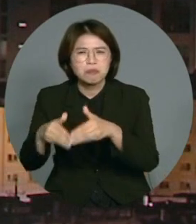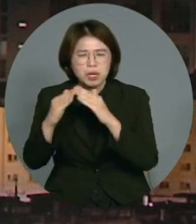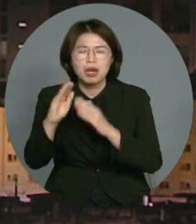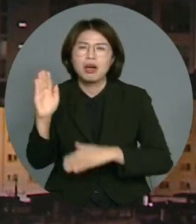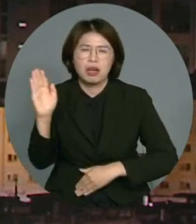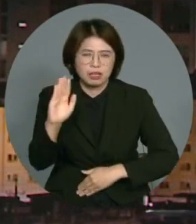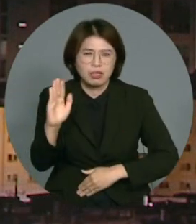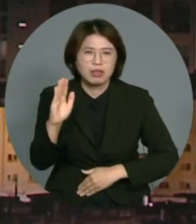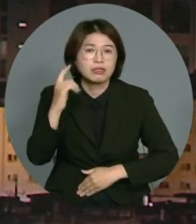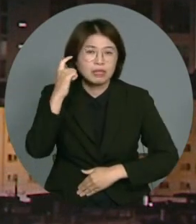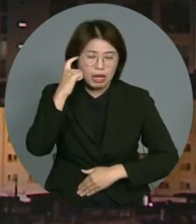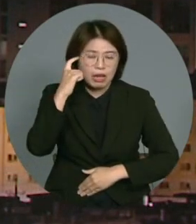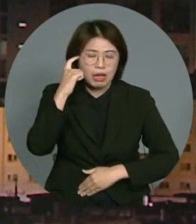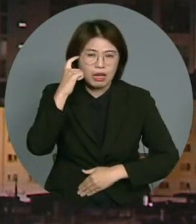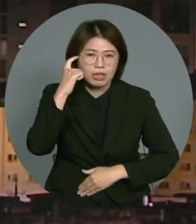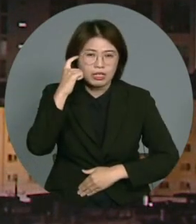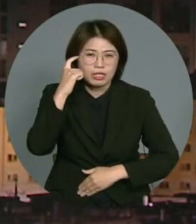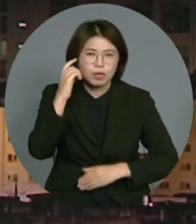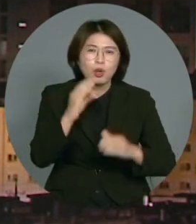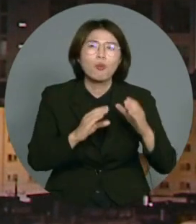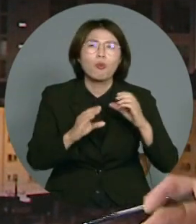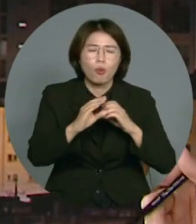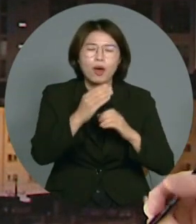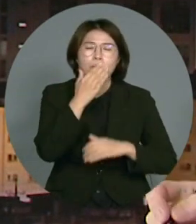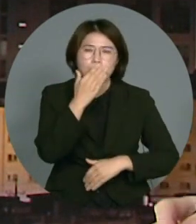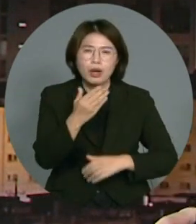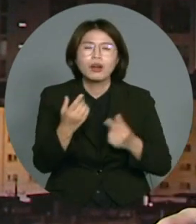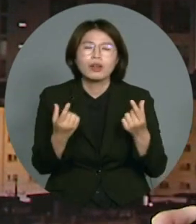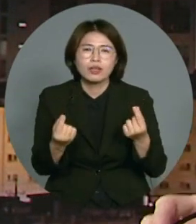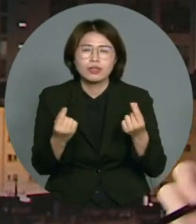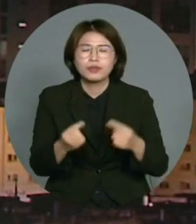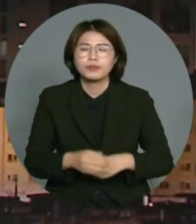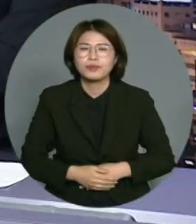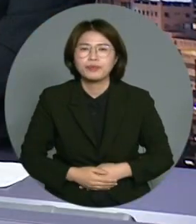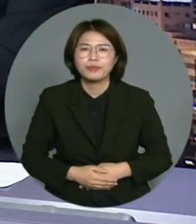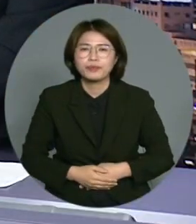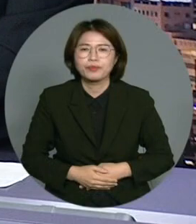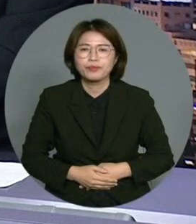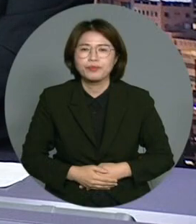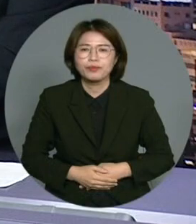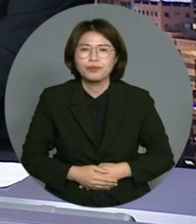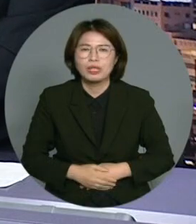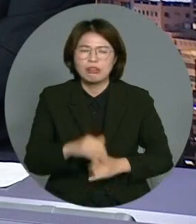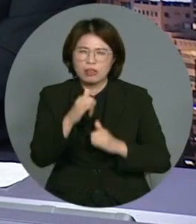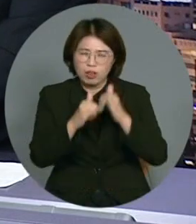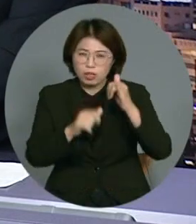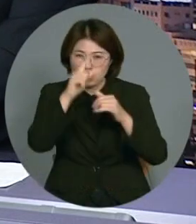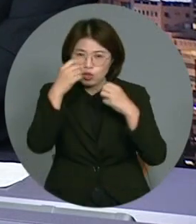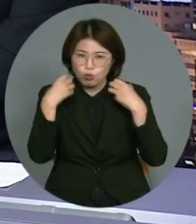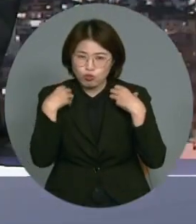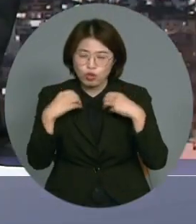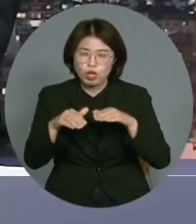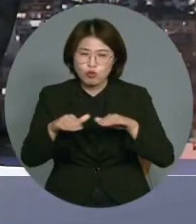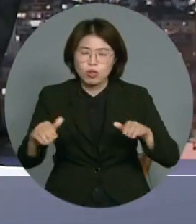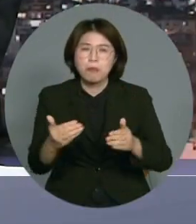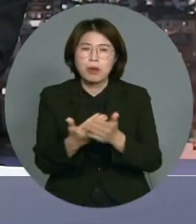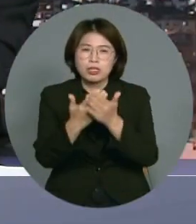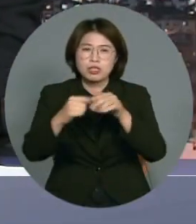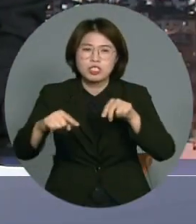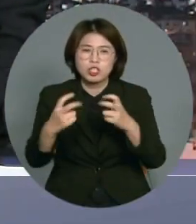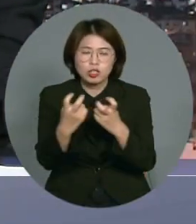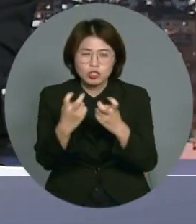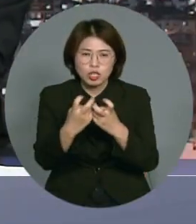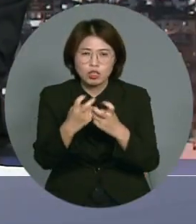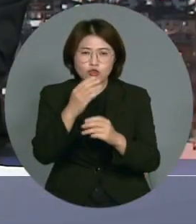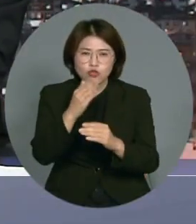생각을 하기 때문에 그것은 충분히 보완이 이루어지지 않을까 그렇게 기대를 하고 있습니다 내 역대 정부의 균형 발전 정책 가운데